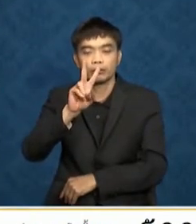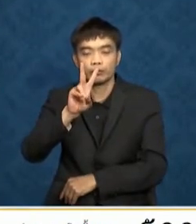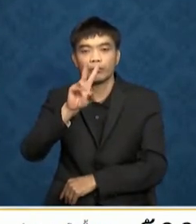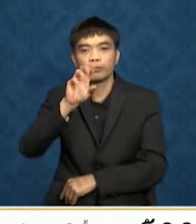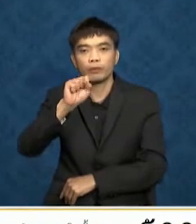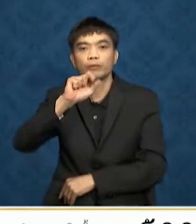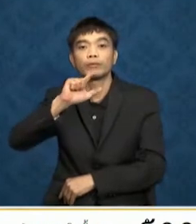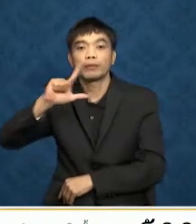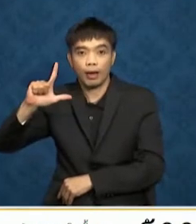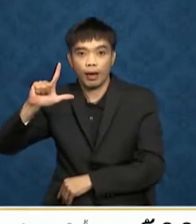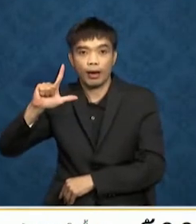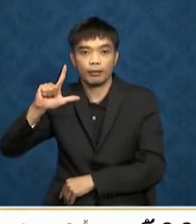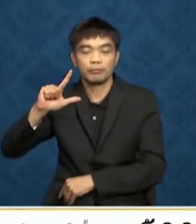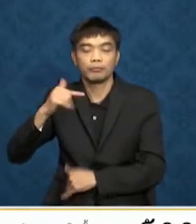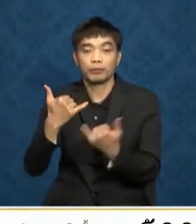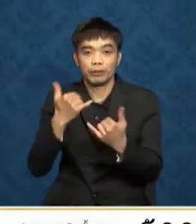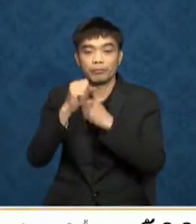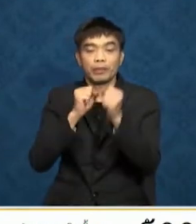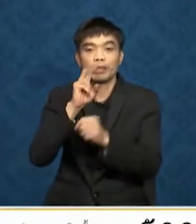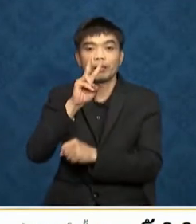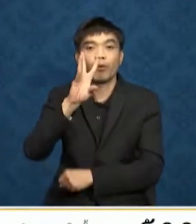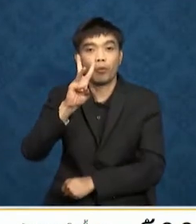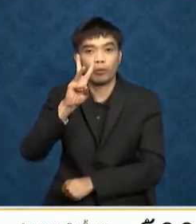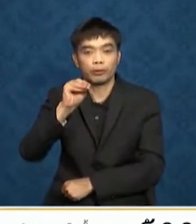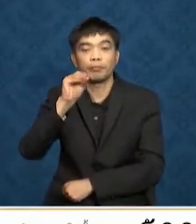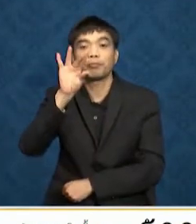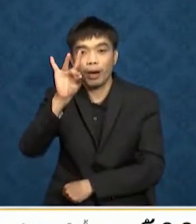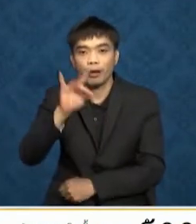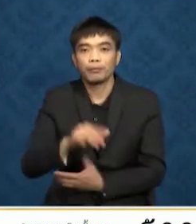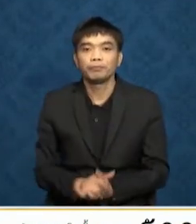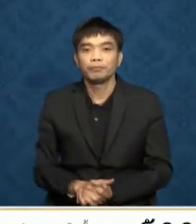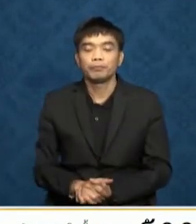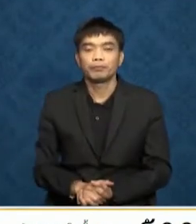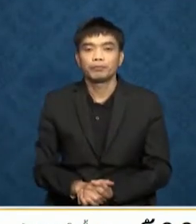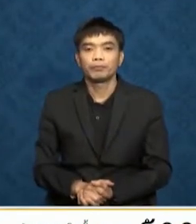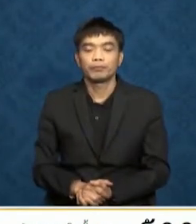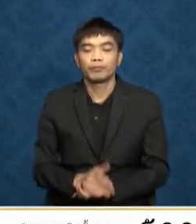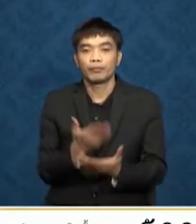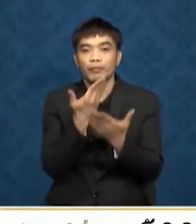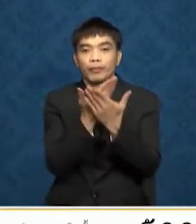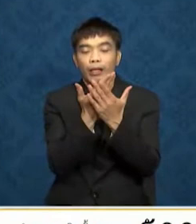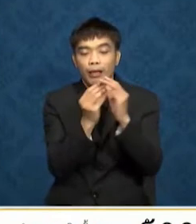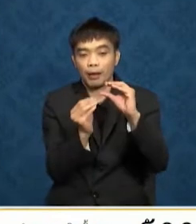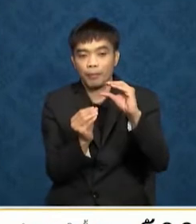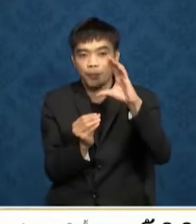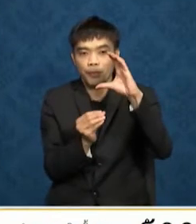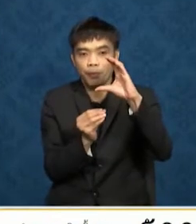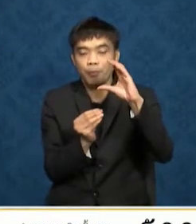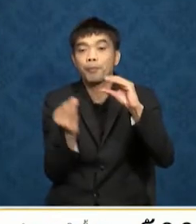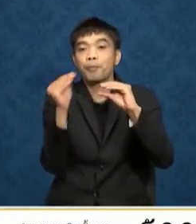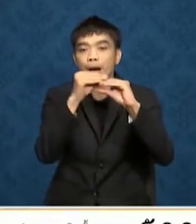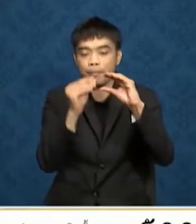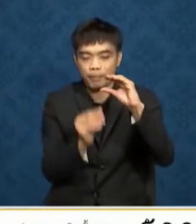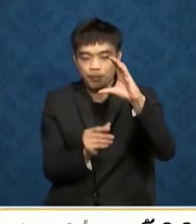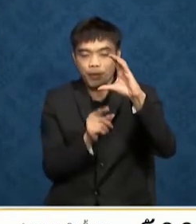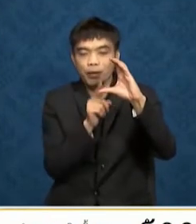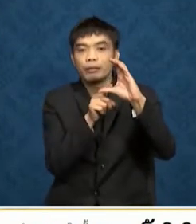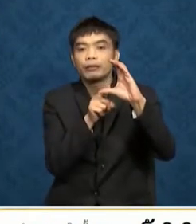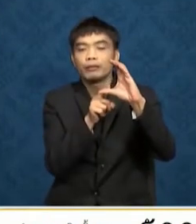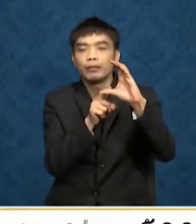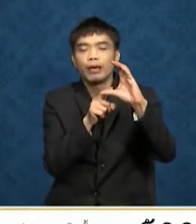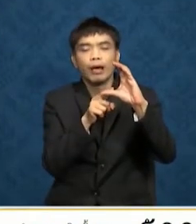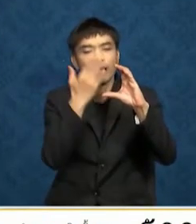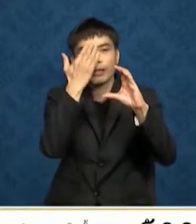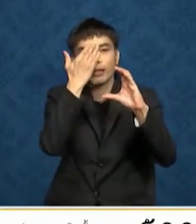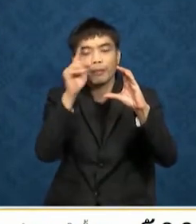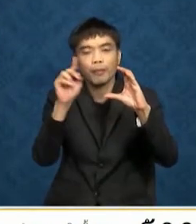ครับในส่วนที่เพิ่มขึ้น 200,000ล้านบาทเนี่ยเราจะเห็นได้ชัดเจนว่าเพิ่มขึ้นเพื่อ